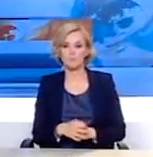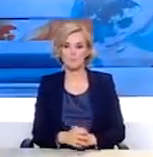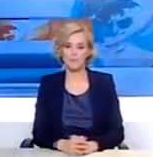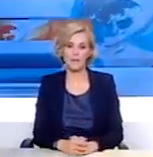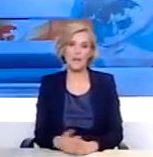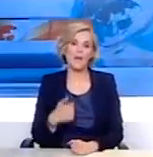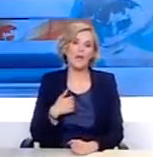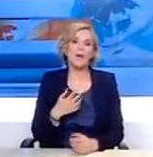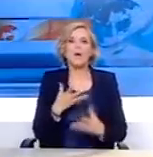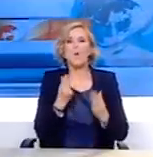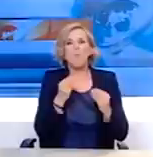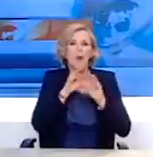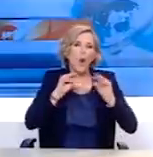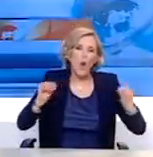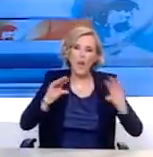κάνω ένα σχόλιο